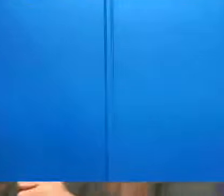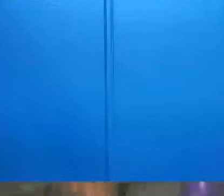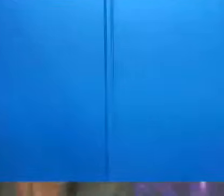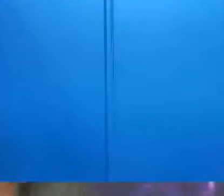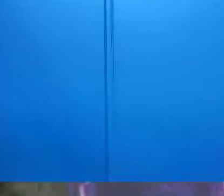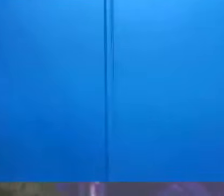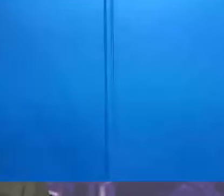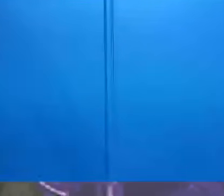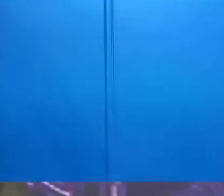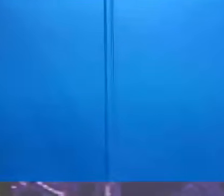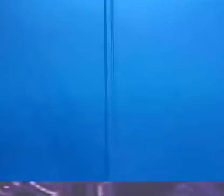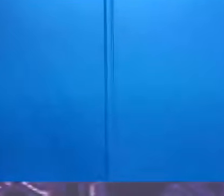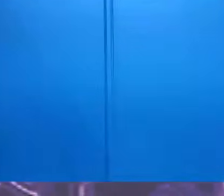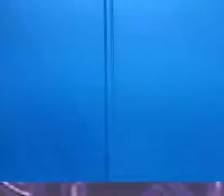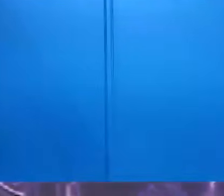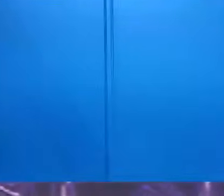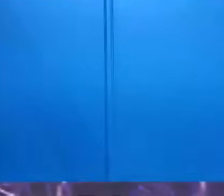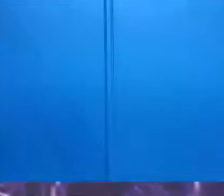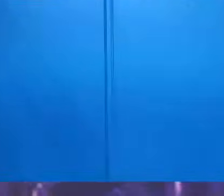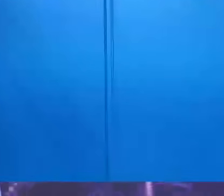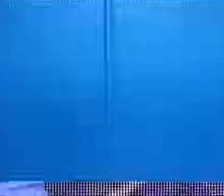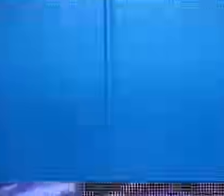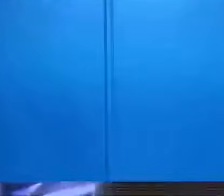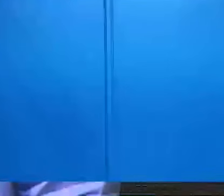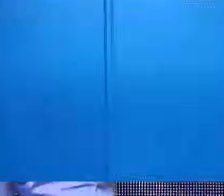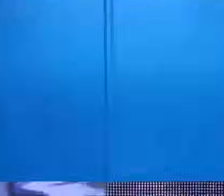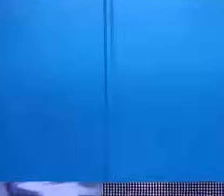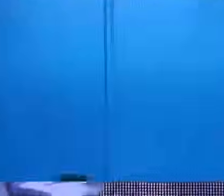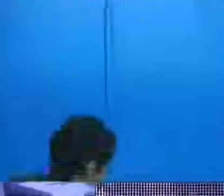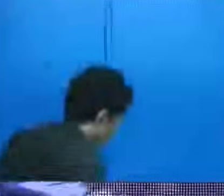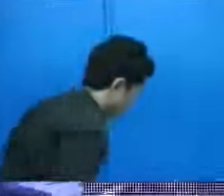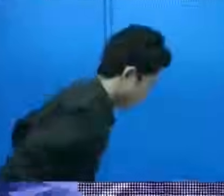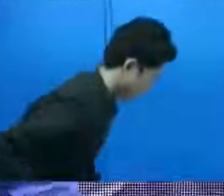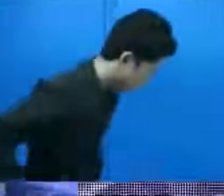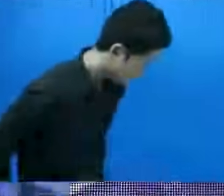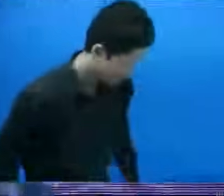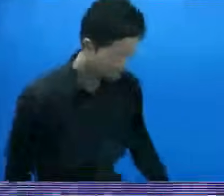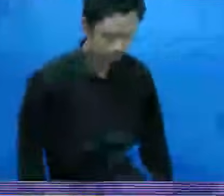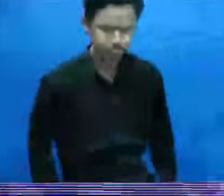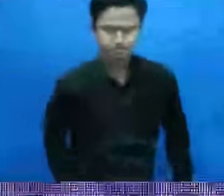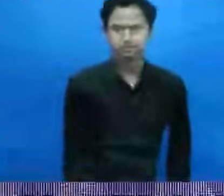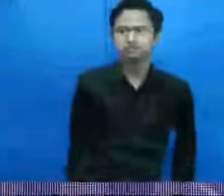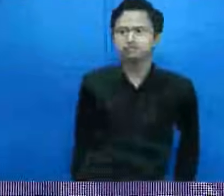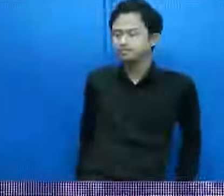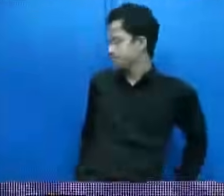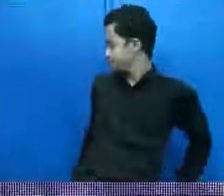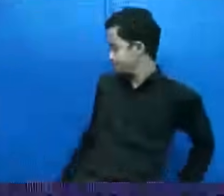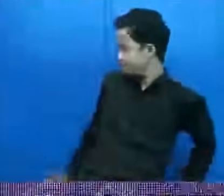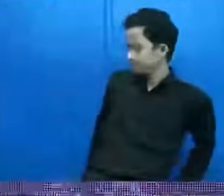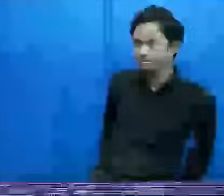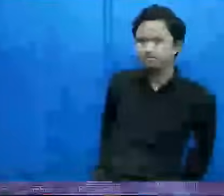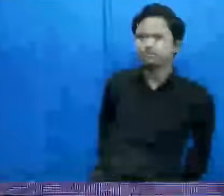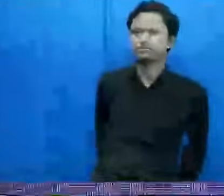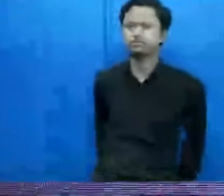Saudara-saudara sekalian, teman-teman semuanya, sekarang kami akan mengundang para asatidz, para guru-guru kita yang lain juga untuk ikut bergabung bersama kami